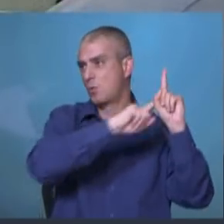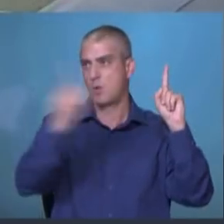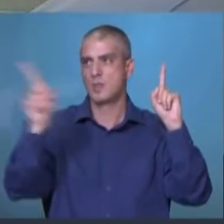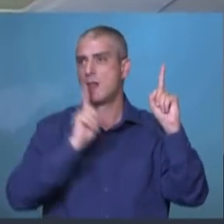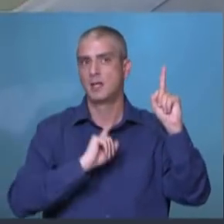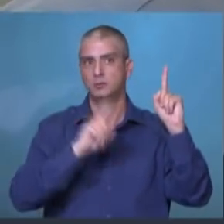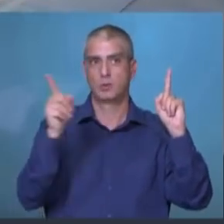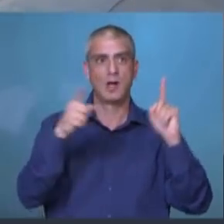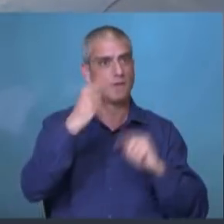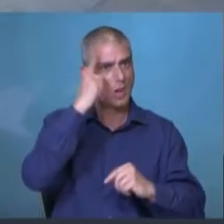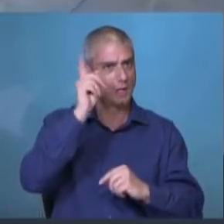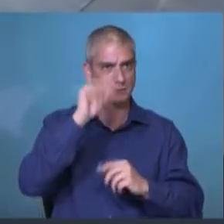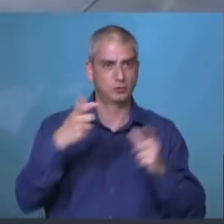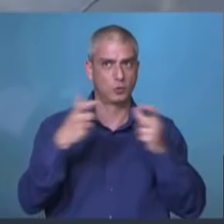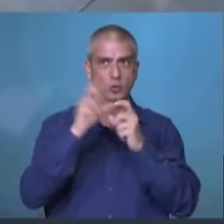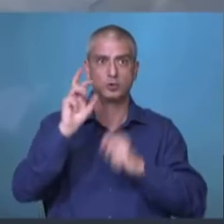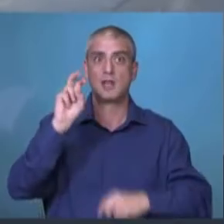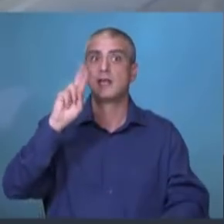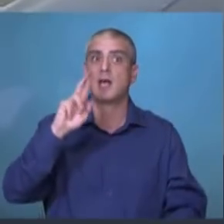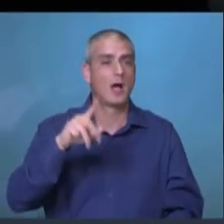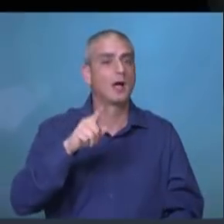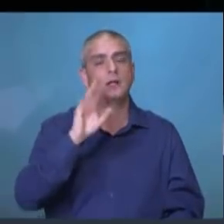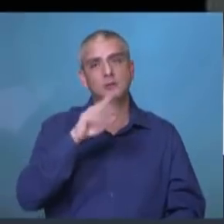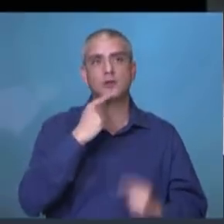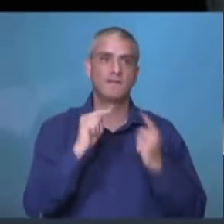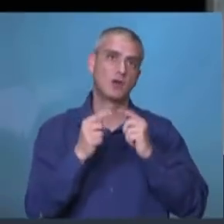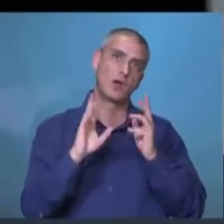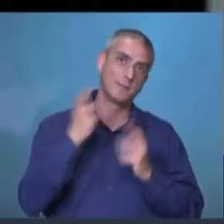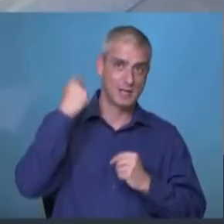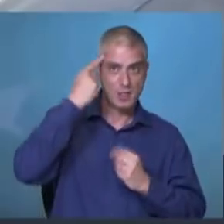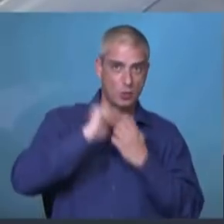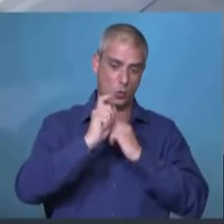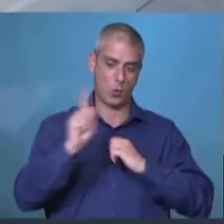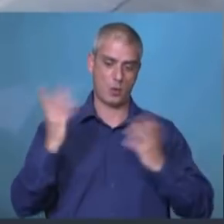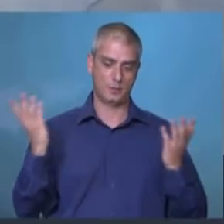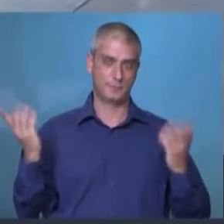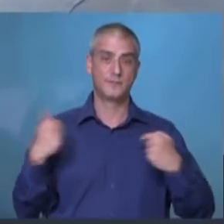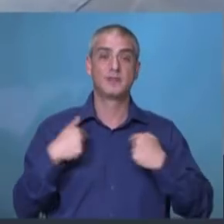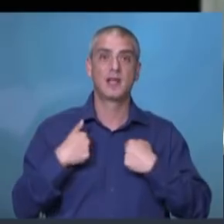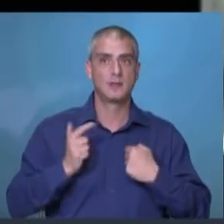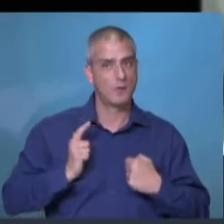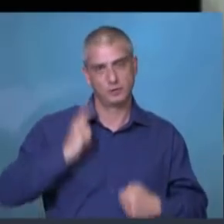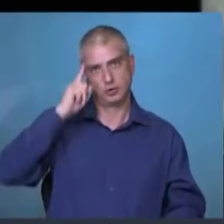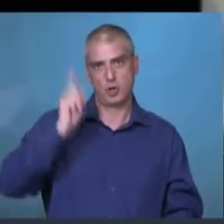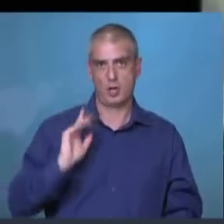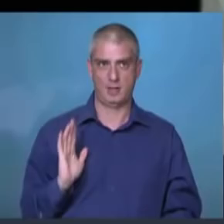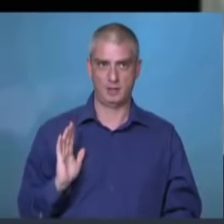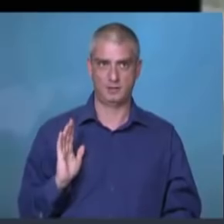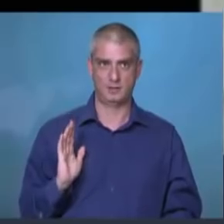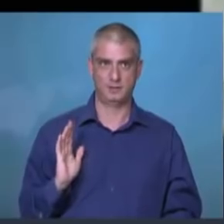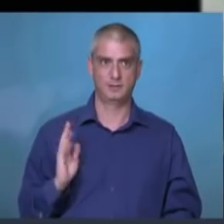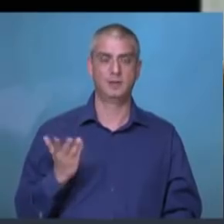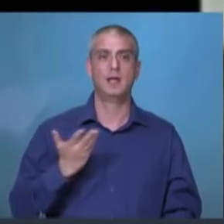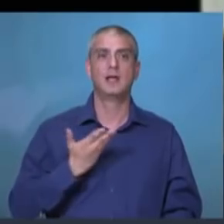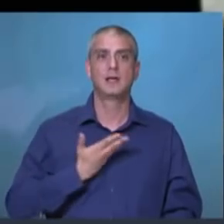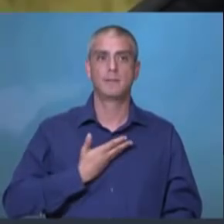דמשק. אבל לא ידעתם שיש שם את הגדוד של אירה? על זה יש ויכוח. אני אישית לא ידעתי. קיבלנו